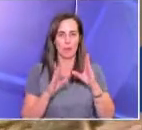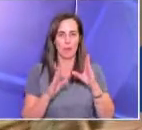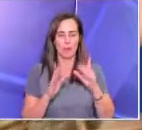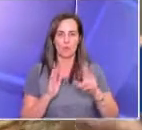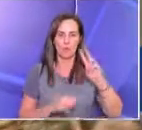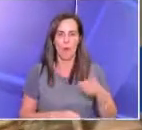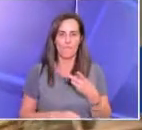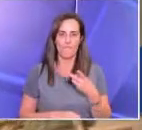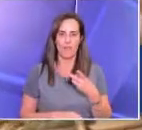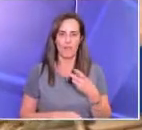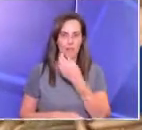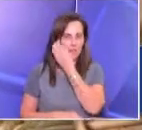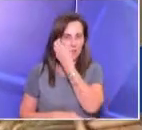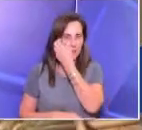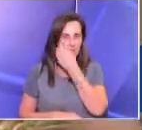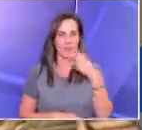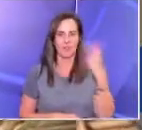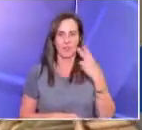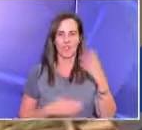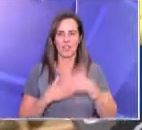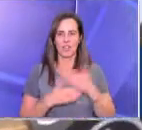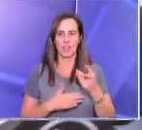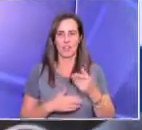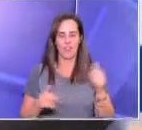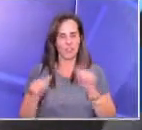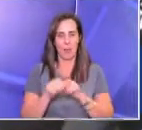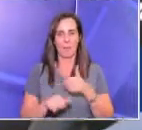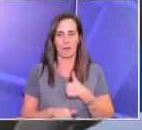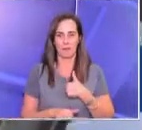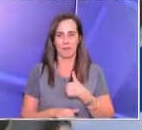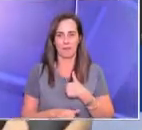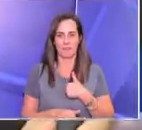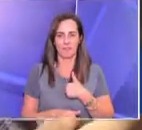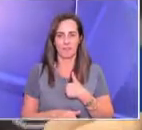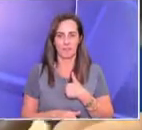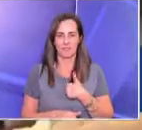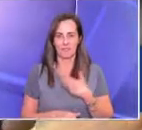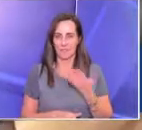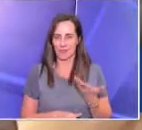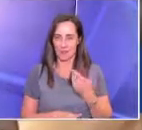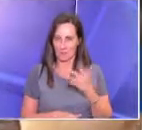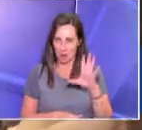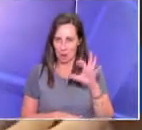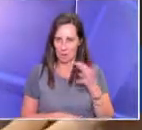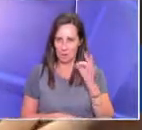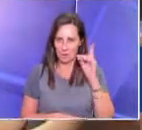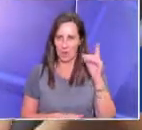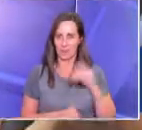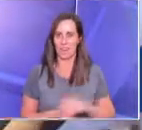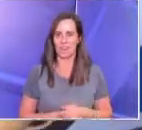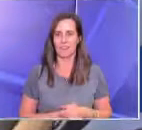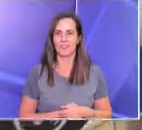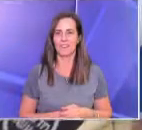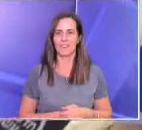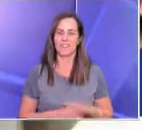פעם נוספת, וכמובן לאשתי שהלכה אחריי בארץ לזרוע במשך כל כך 50 שנה.